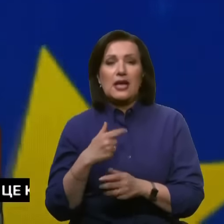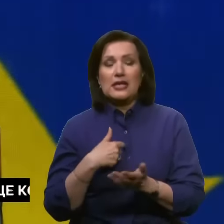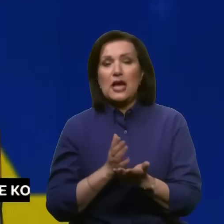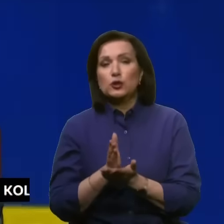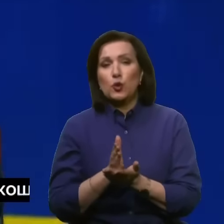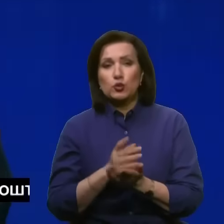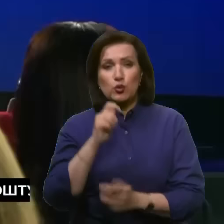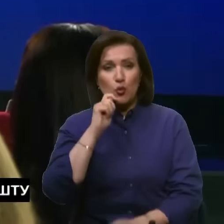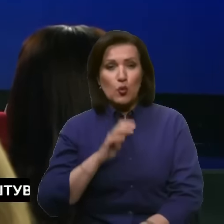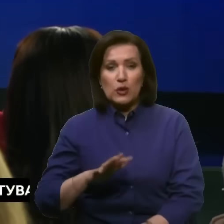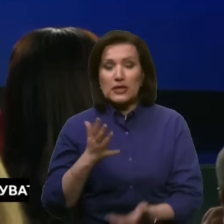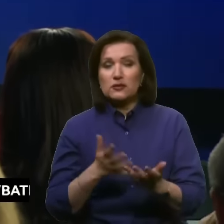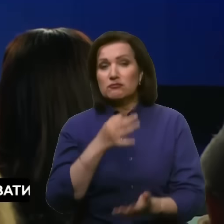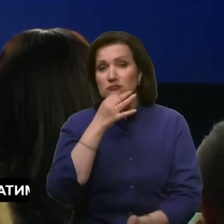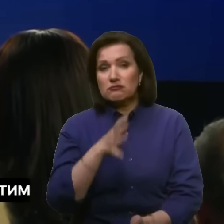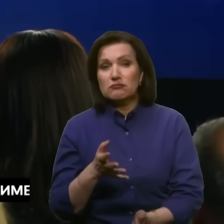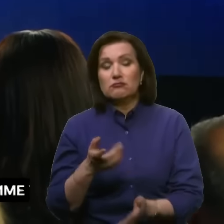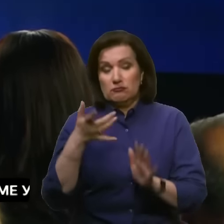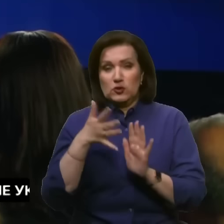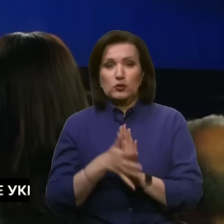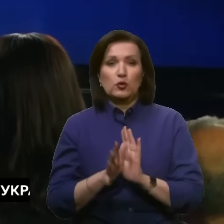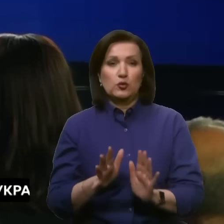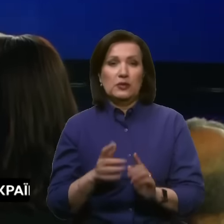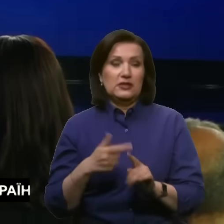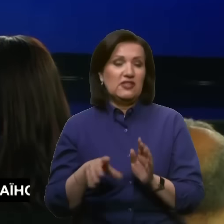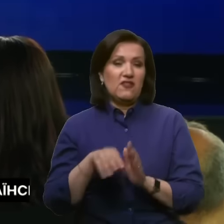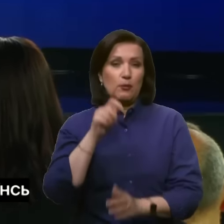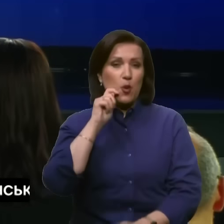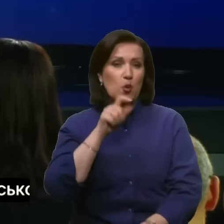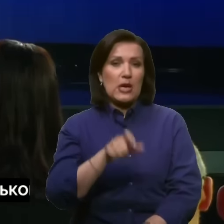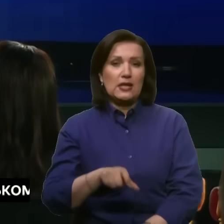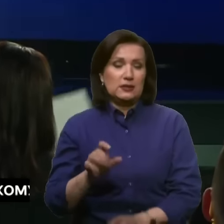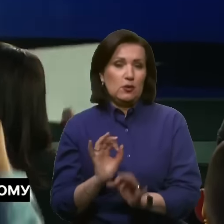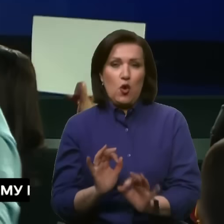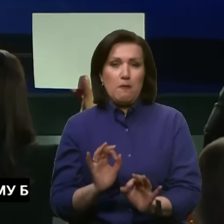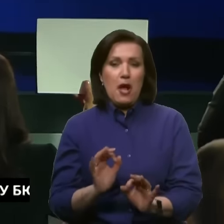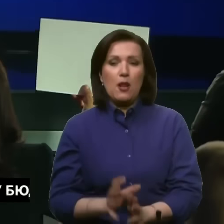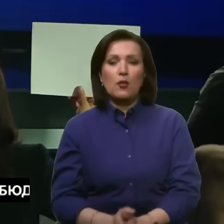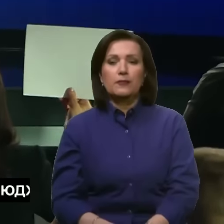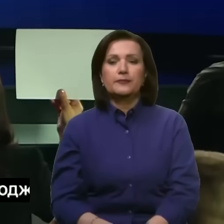служу Україні. Якщо не подобається, зрозуміло, це вибір українців. Нормально.